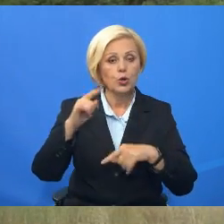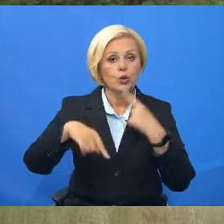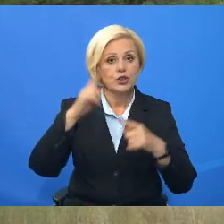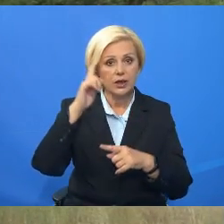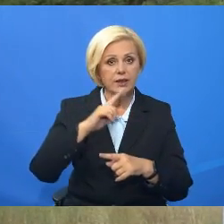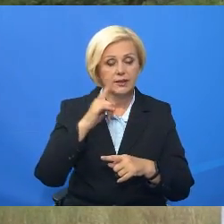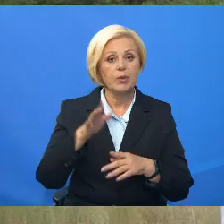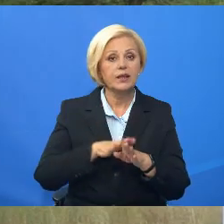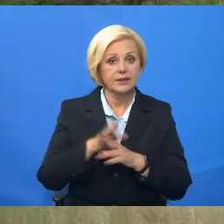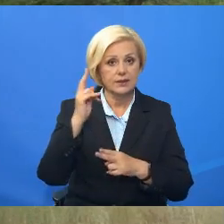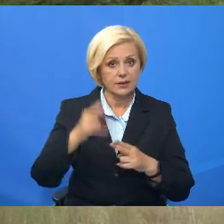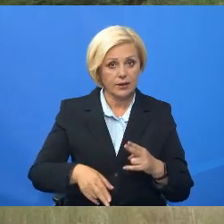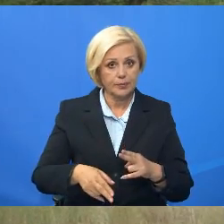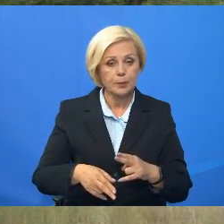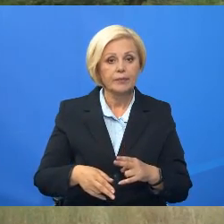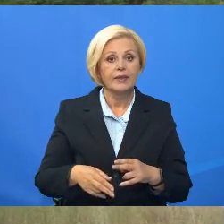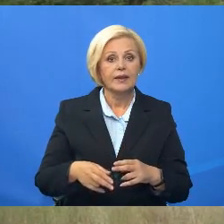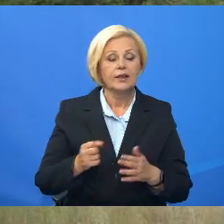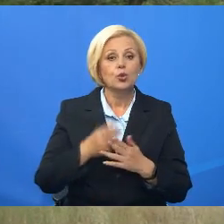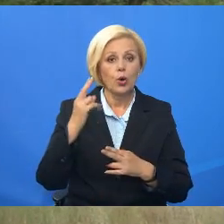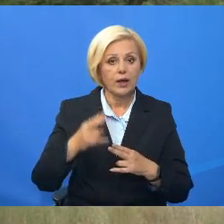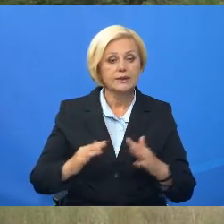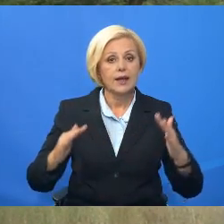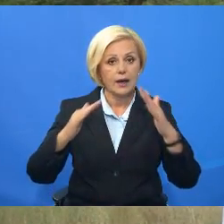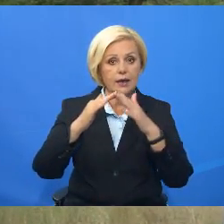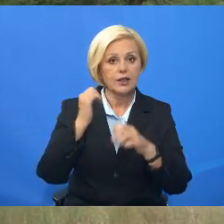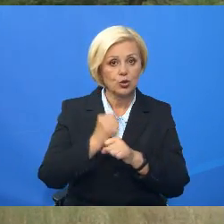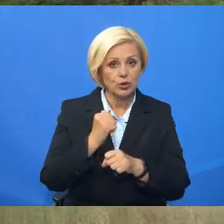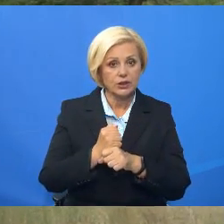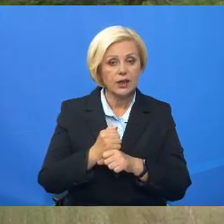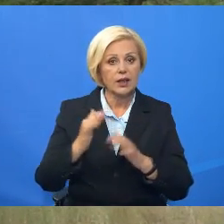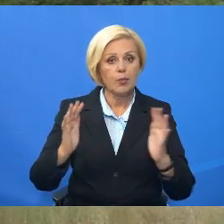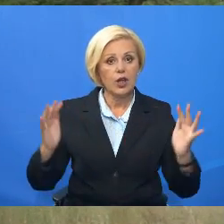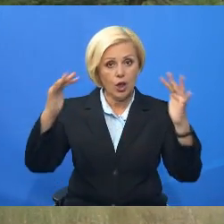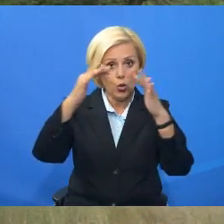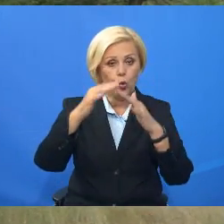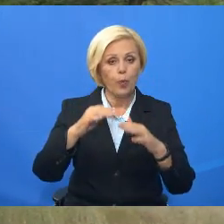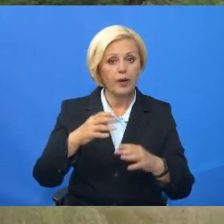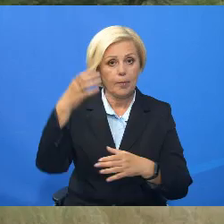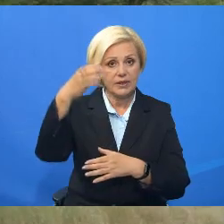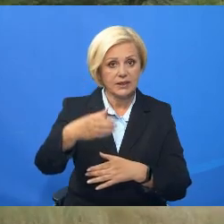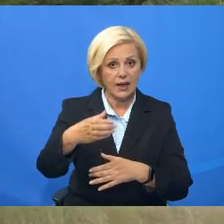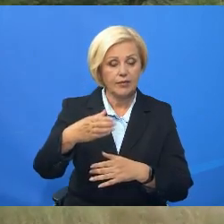уже доведем до конца. Крышу сделаем и купол поставим.